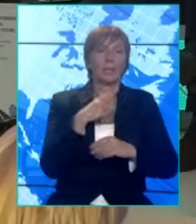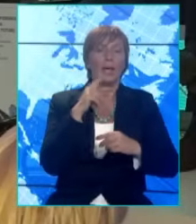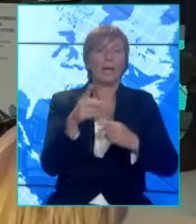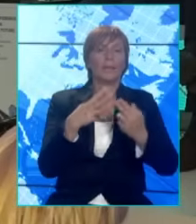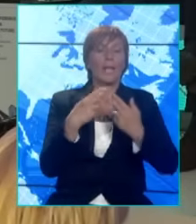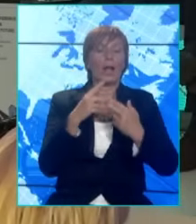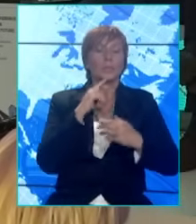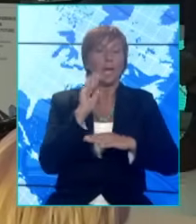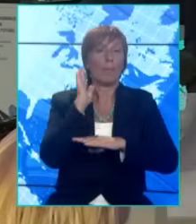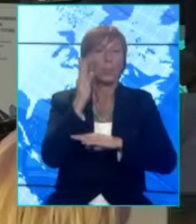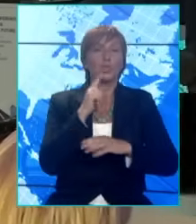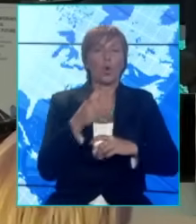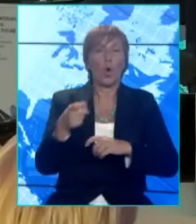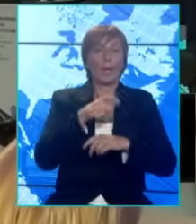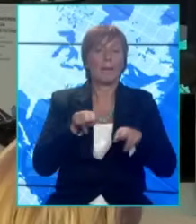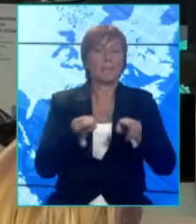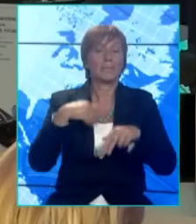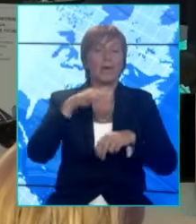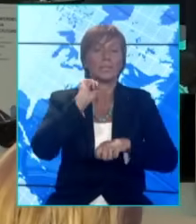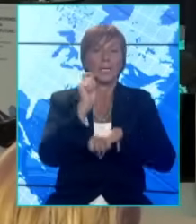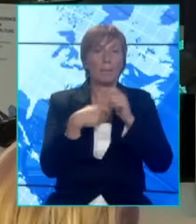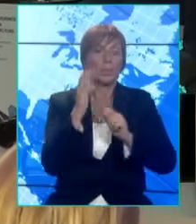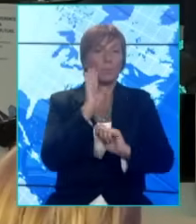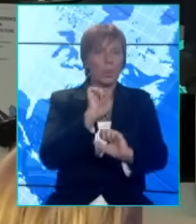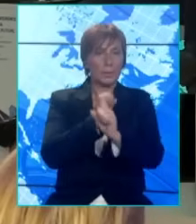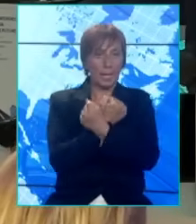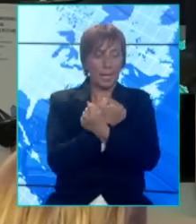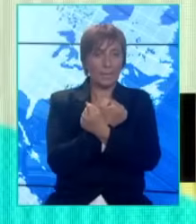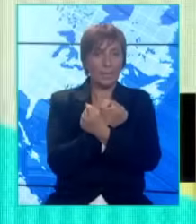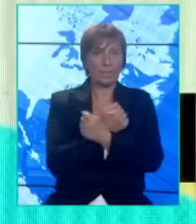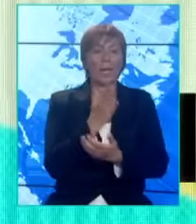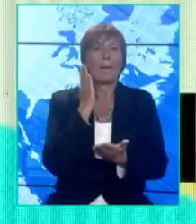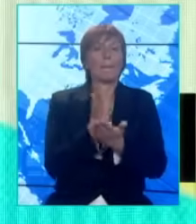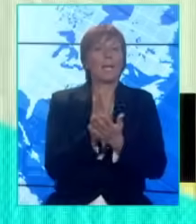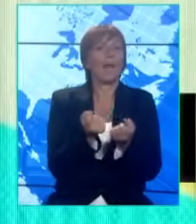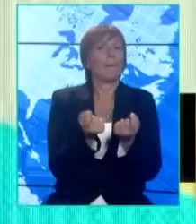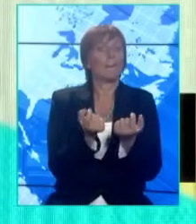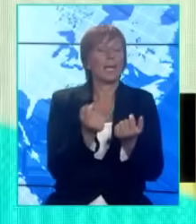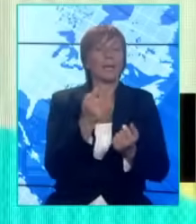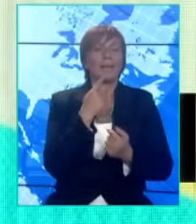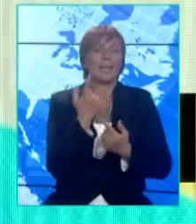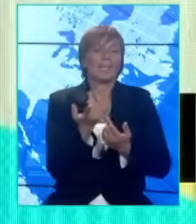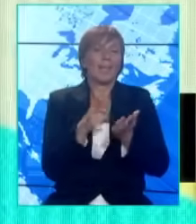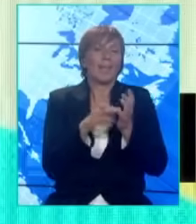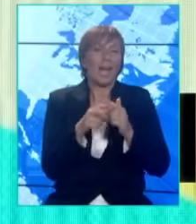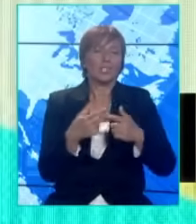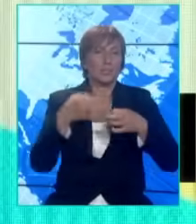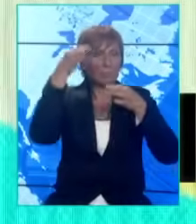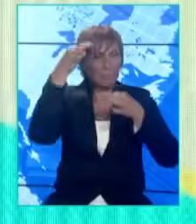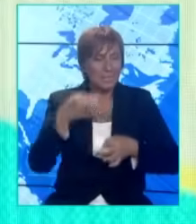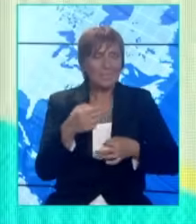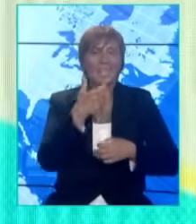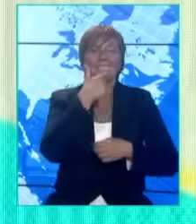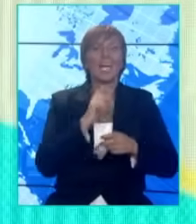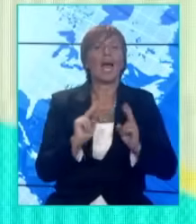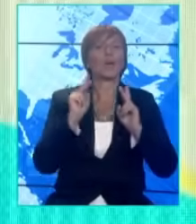za budućnost koju je organizovalo Ministarstvo vanjskih poslova Bosne i Hercegovine bila je prilika da se na simboličan način oda priznanje